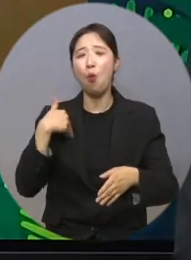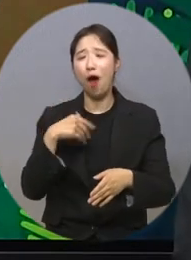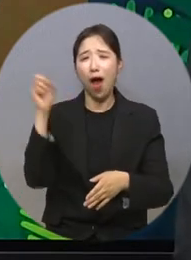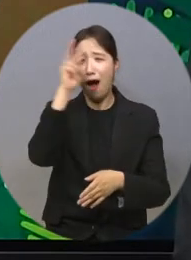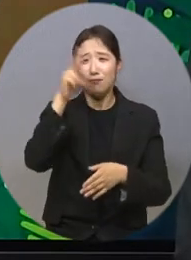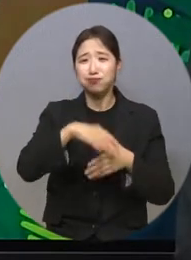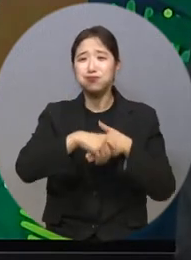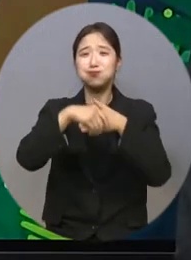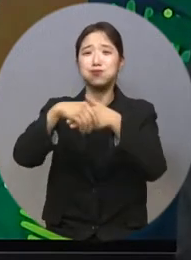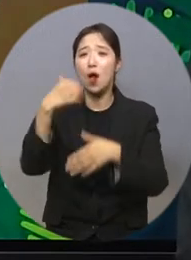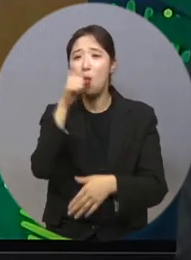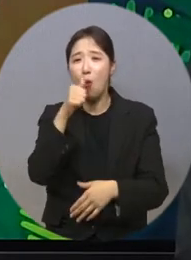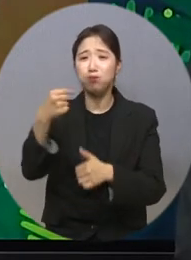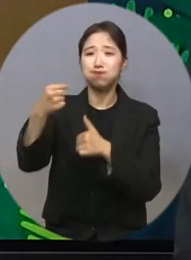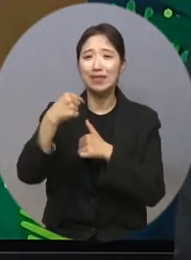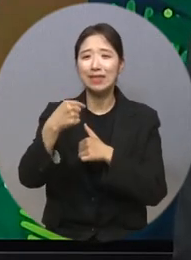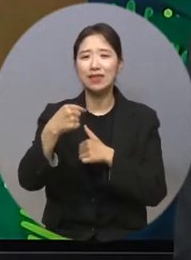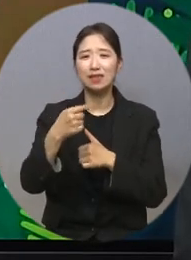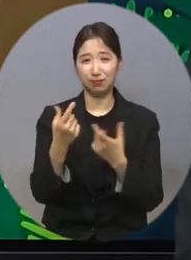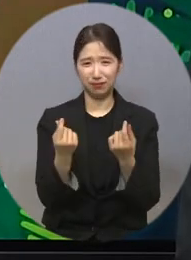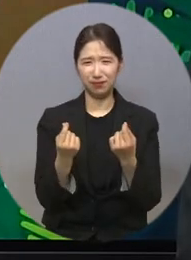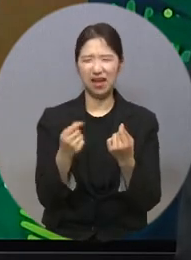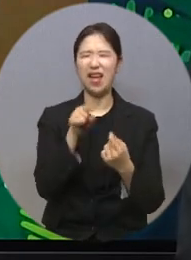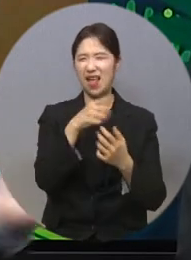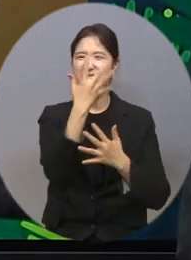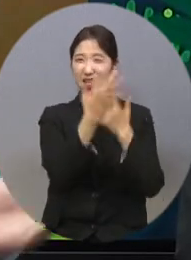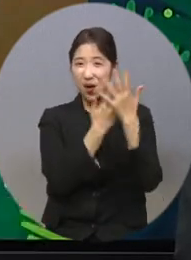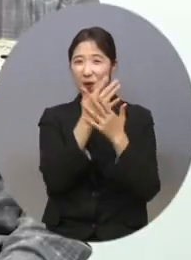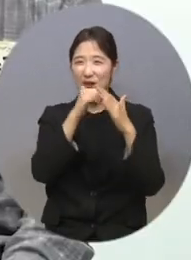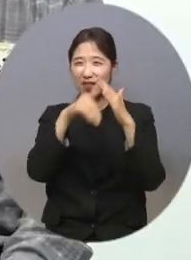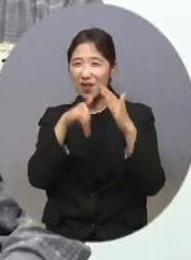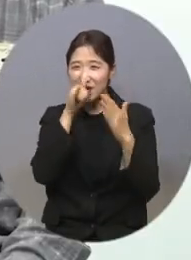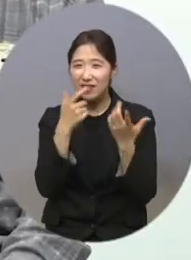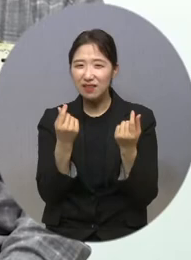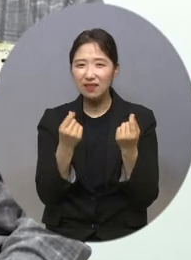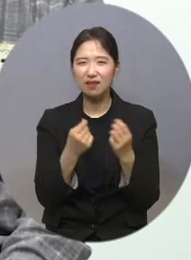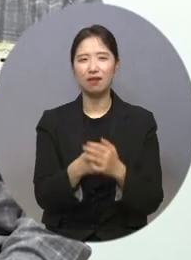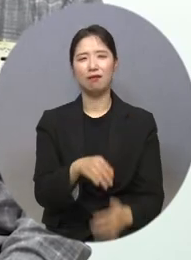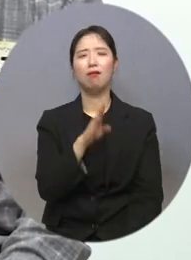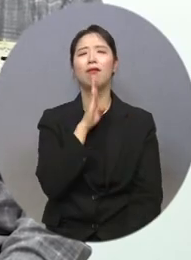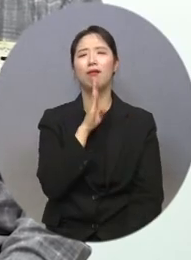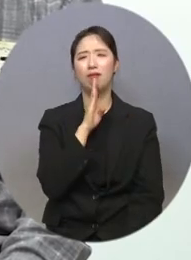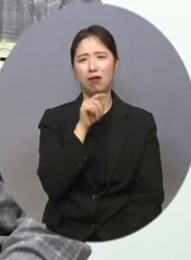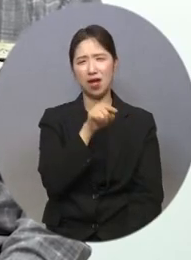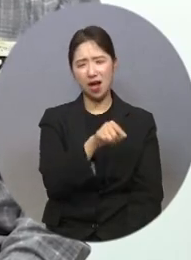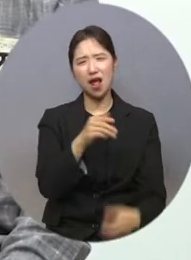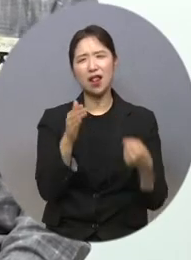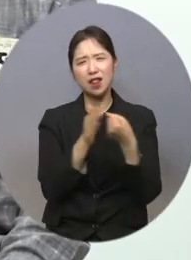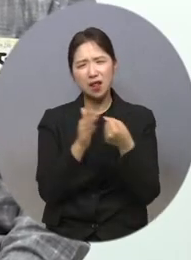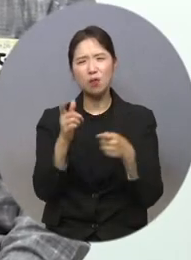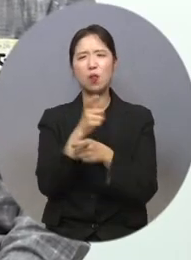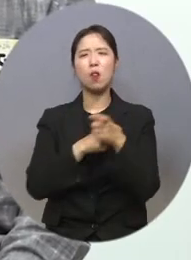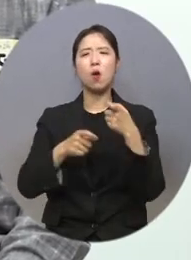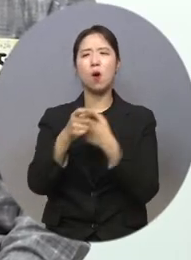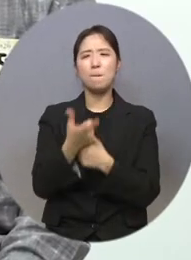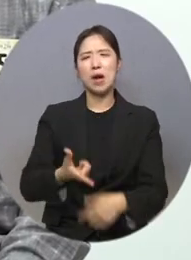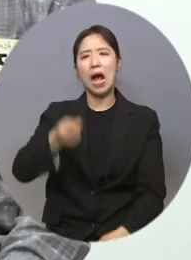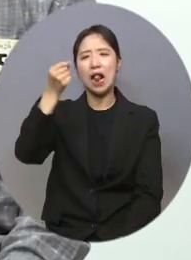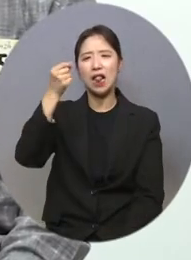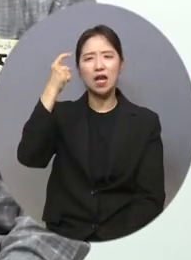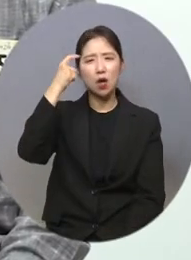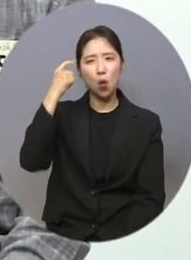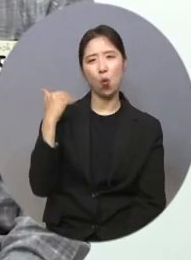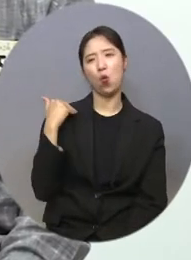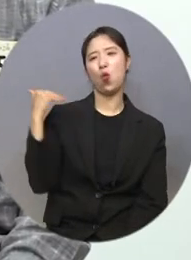이렇게 됐다는 말씀이시잖아요. 영화에서도 사실 나오긴 하는데, 그죠? 네. 그래서 좀 빨리 어른스럽게 된다고 해야 되나?